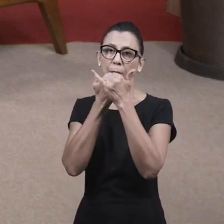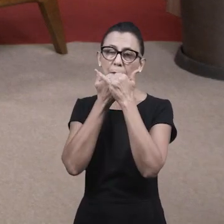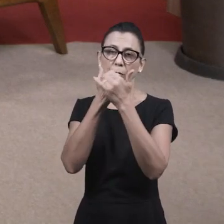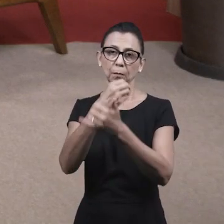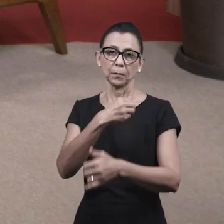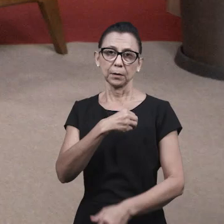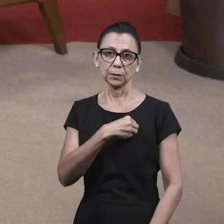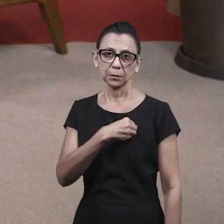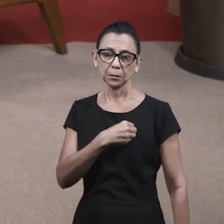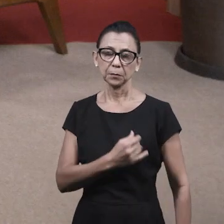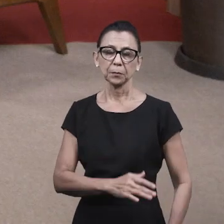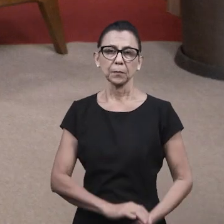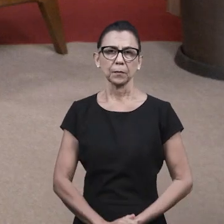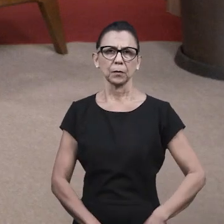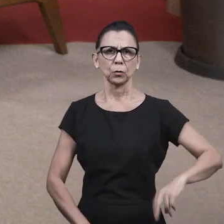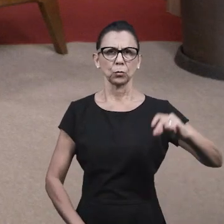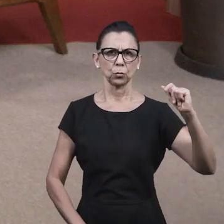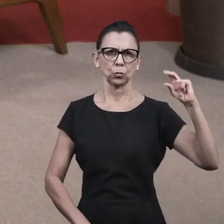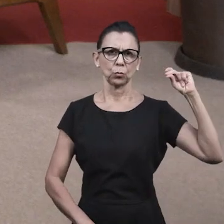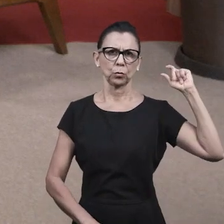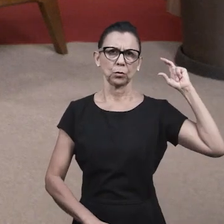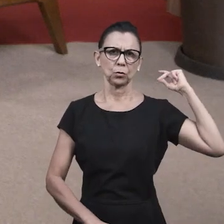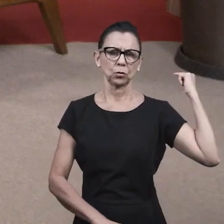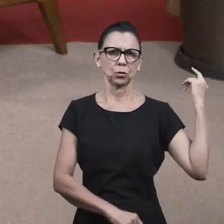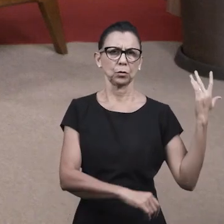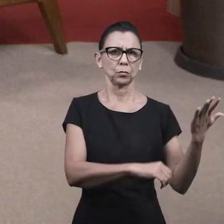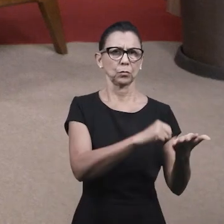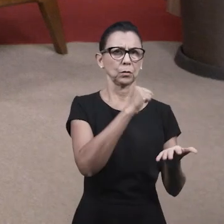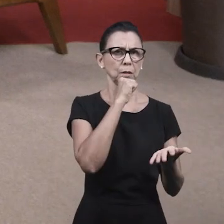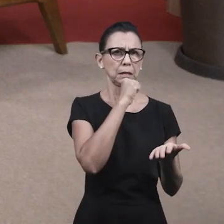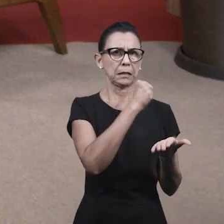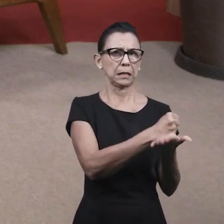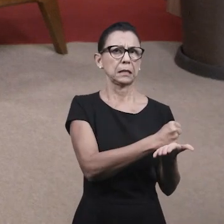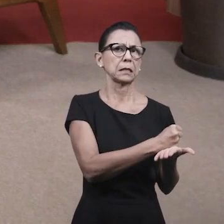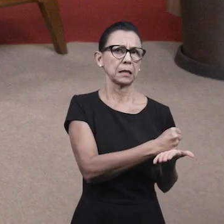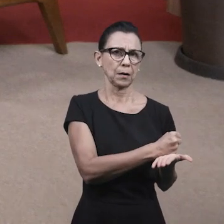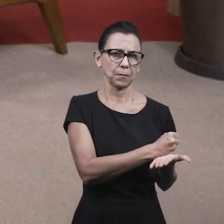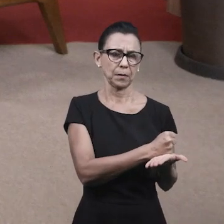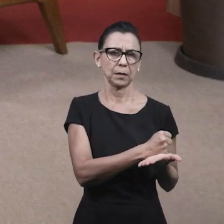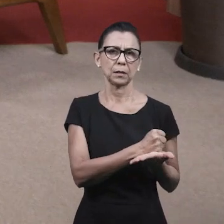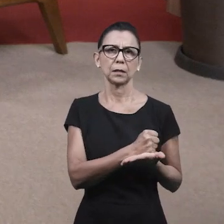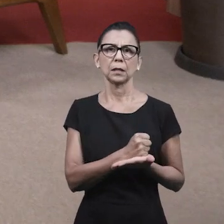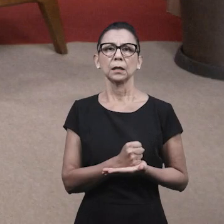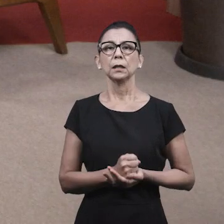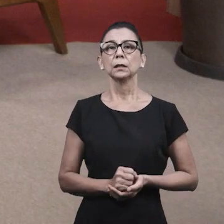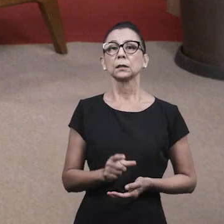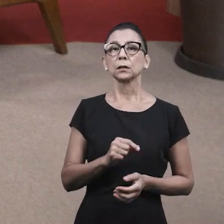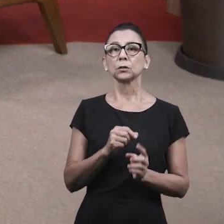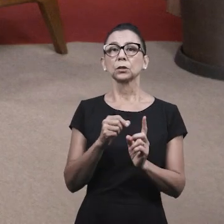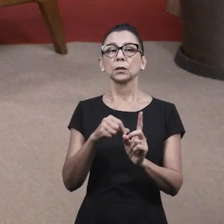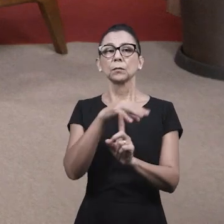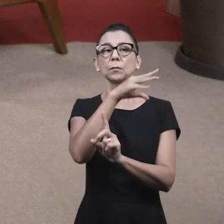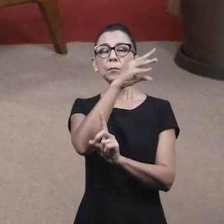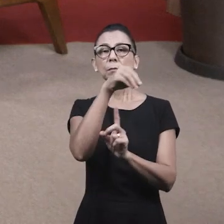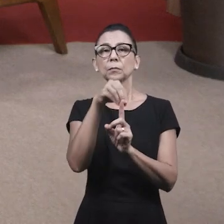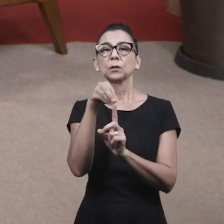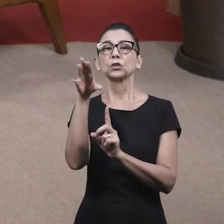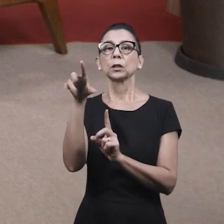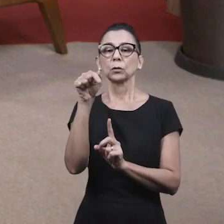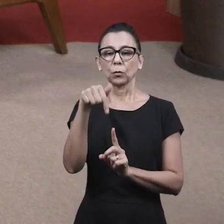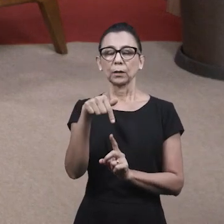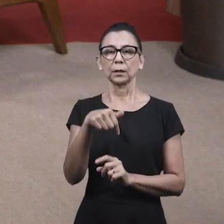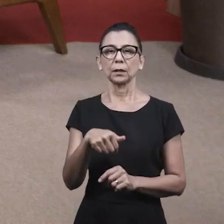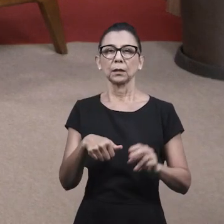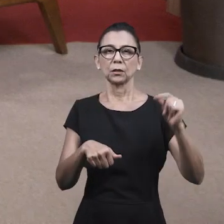avec le versement de son sang pour le rachat des péchés. Donc, dans l'ancien pacte, à l'Ancien Testament, il y avait